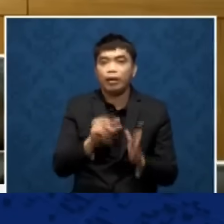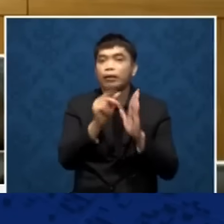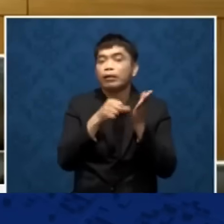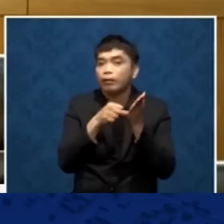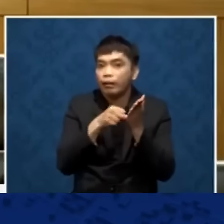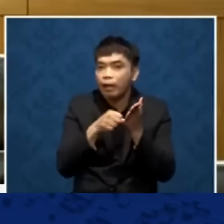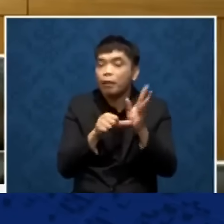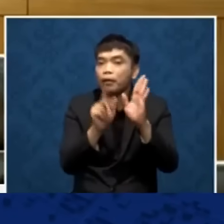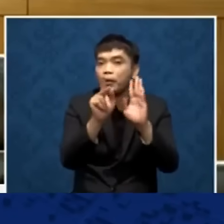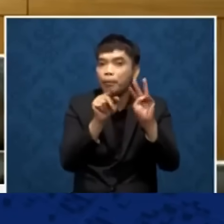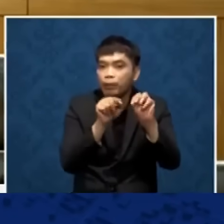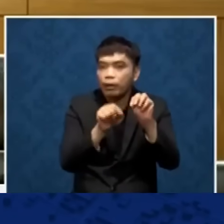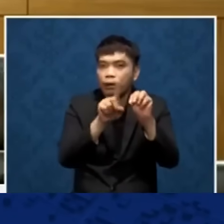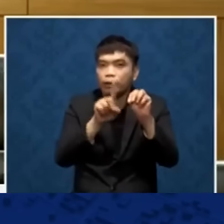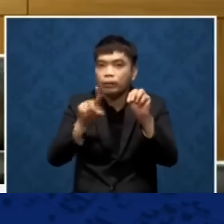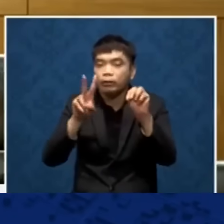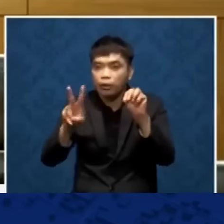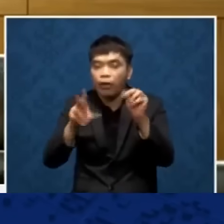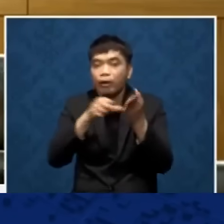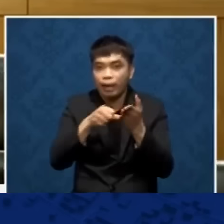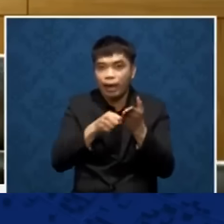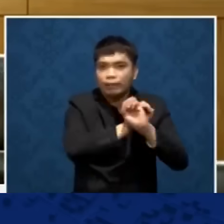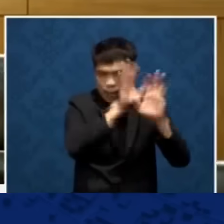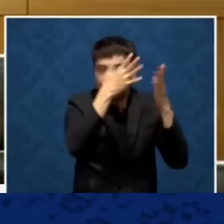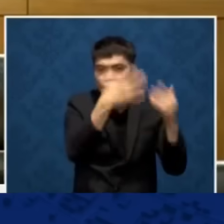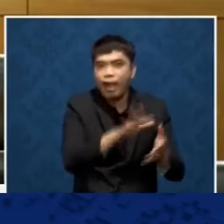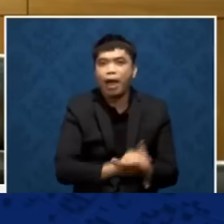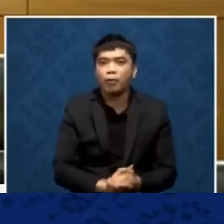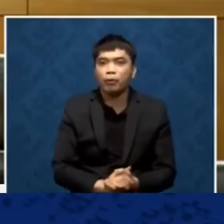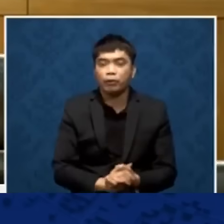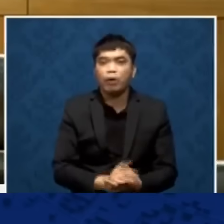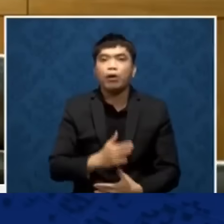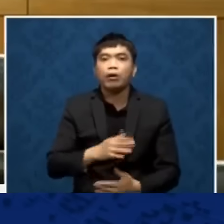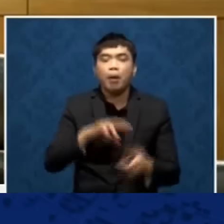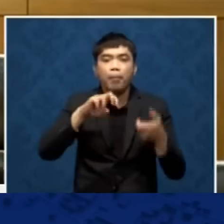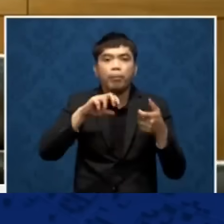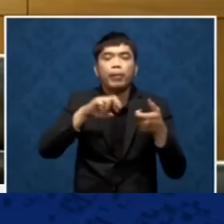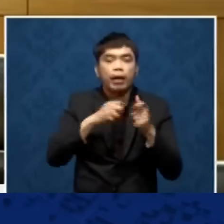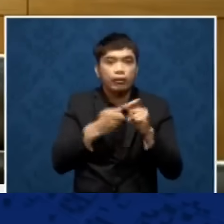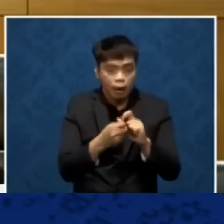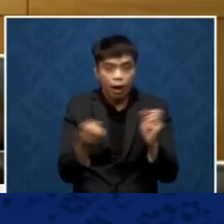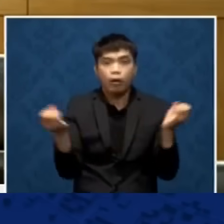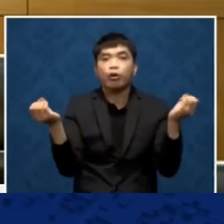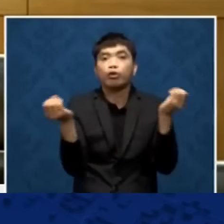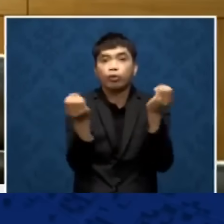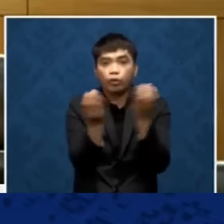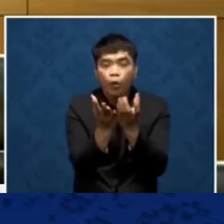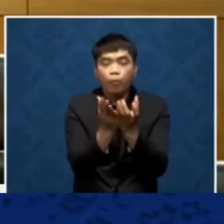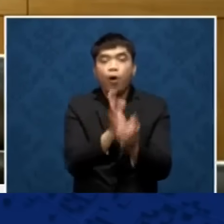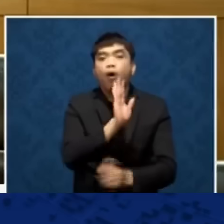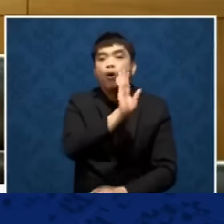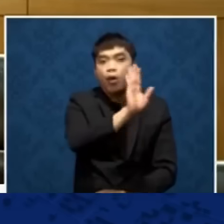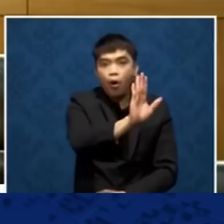ไขมาตรา112ตามแนวทางของพรรคก้าวไกลนั้นกระทบต่อการดำร